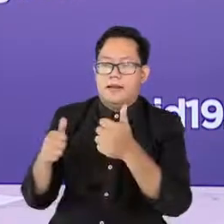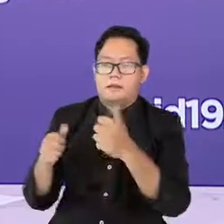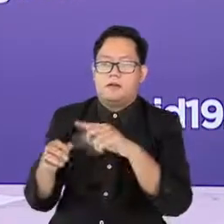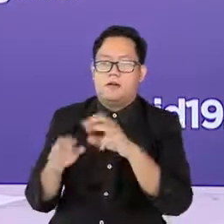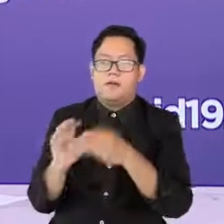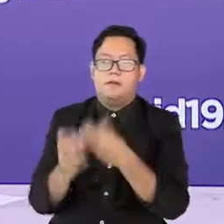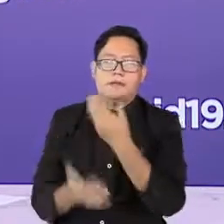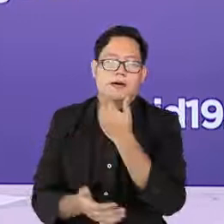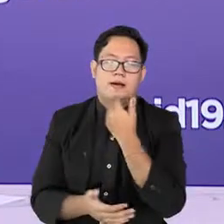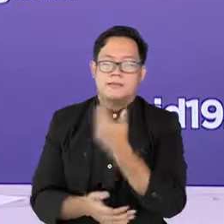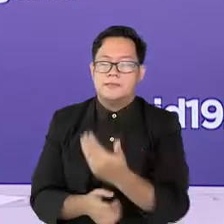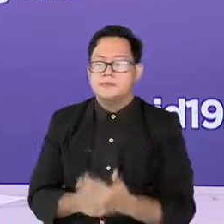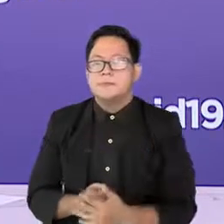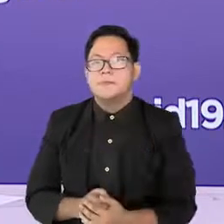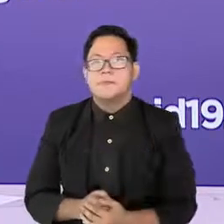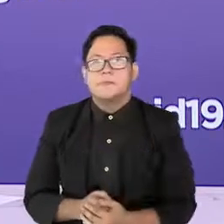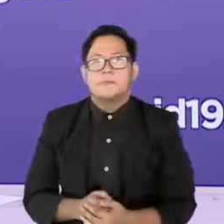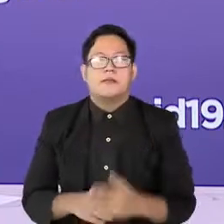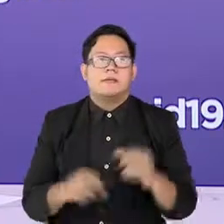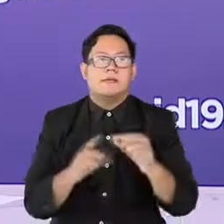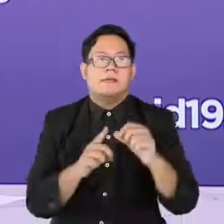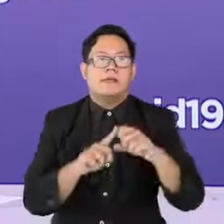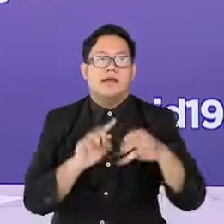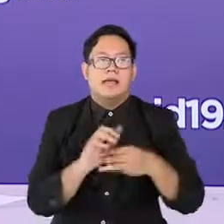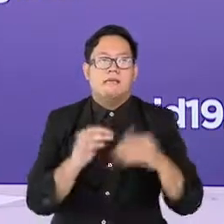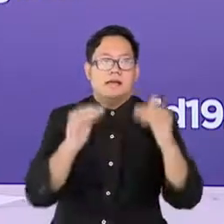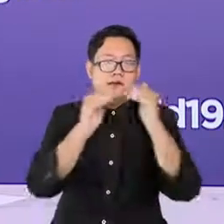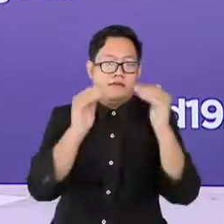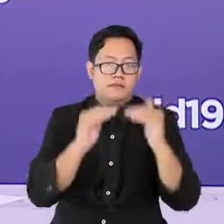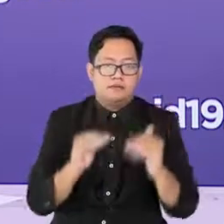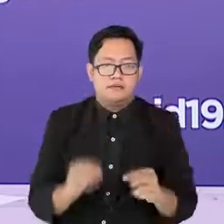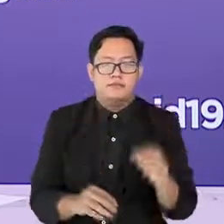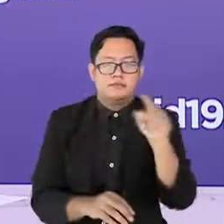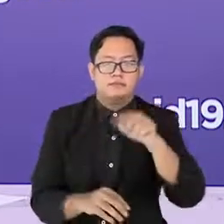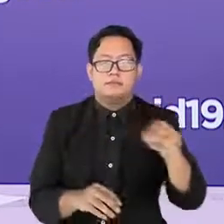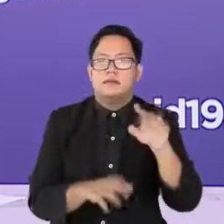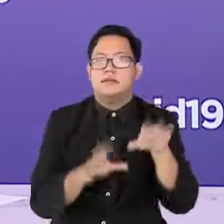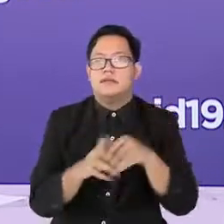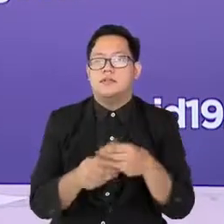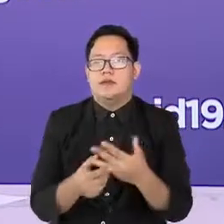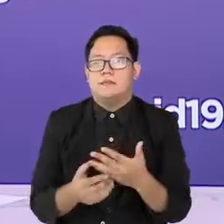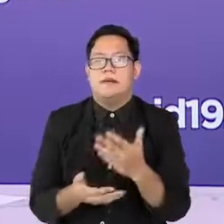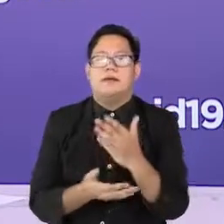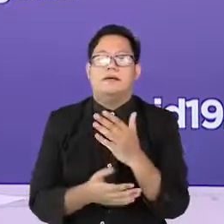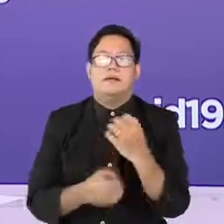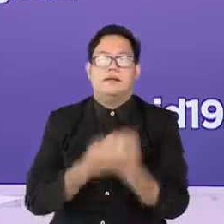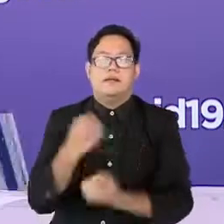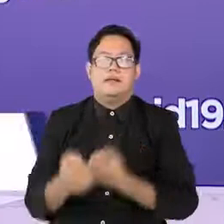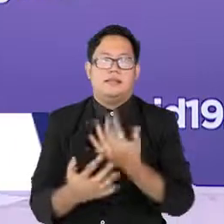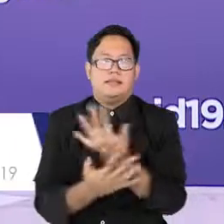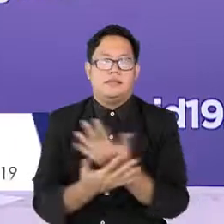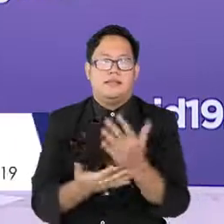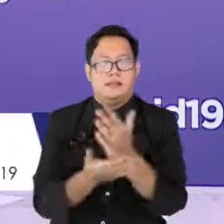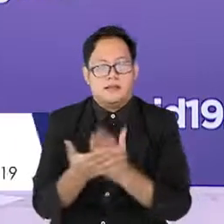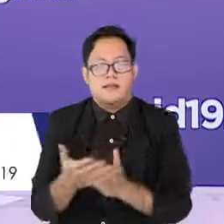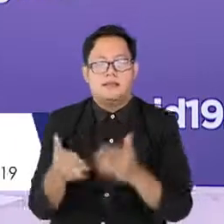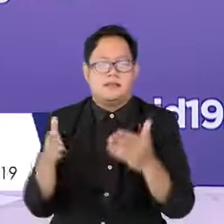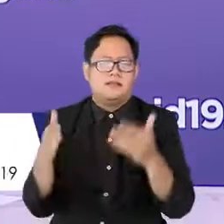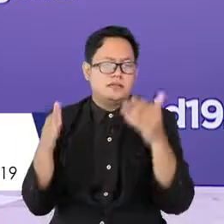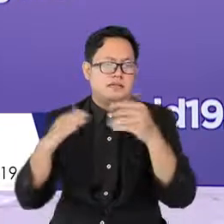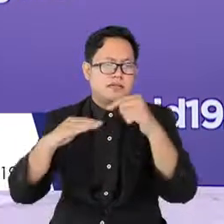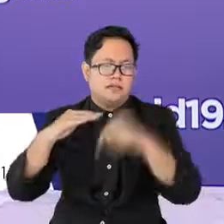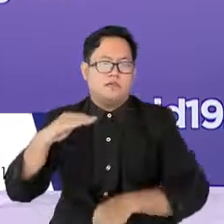ppkm yang diterapkan per levelnya telah mencakup pembatasan kegiatan masyarakat yang spesifik dan